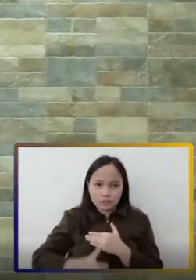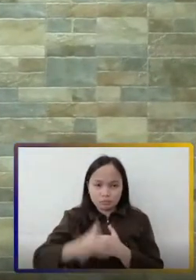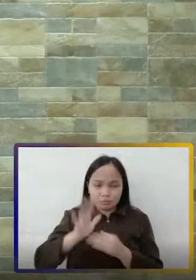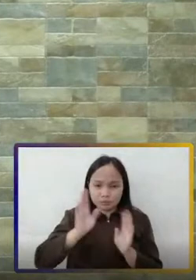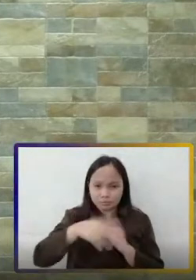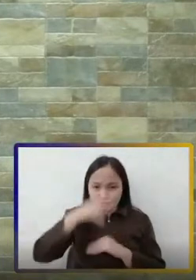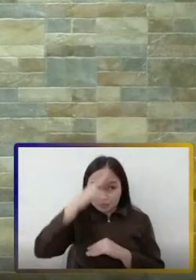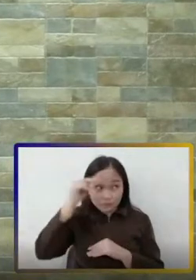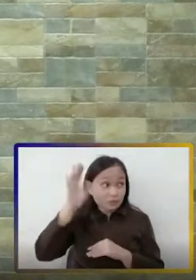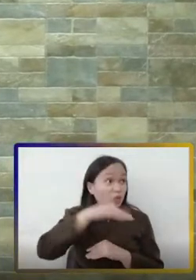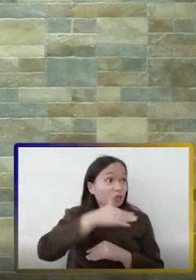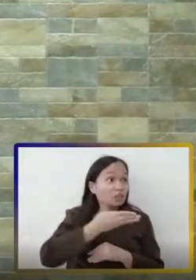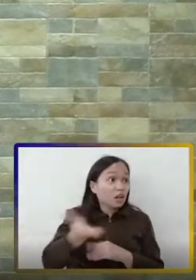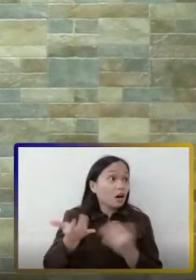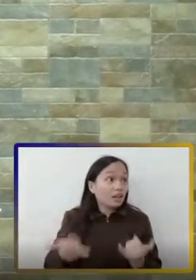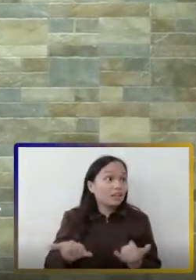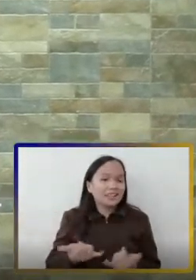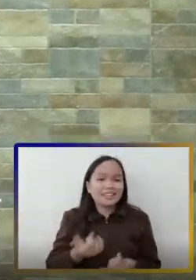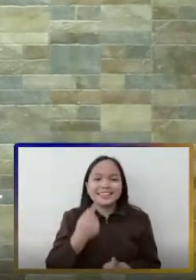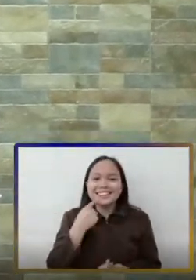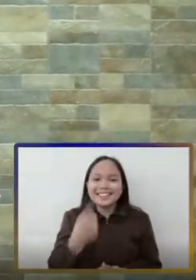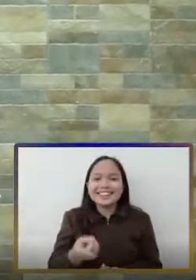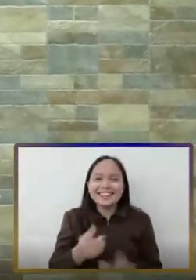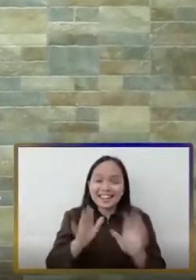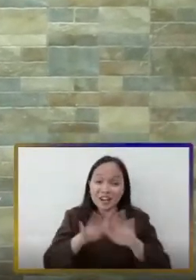Ngayon, yung mga anak natin, maagang nahihilo.